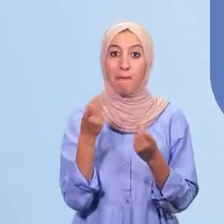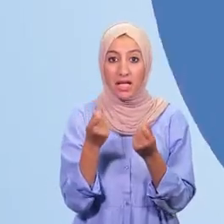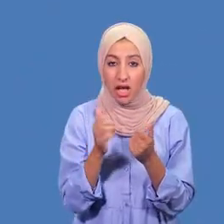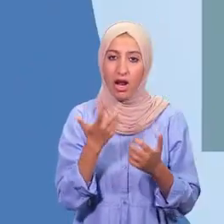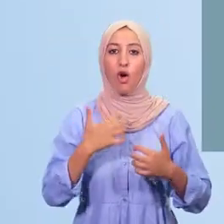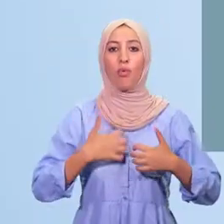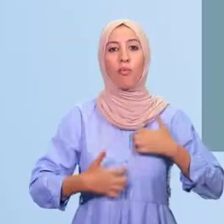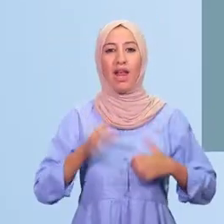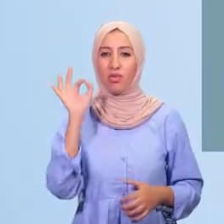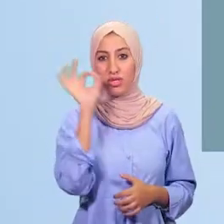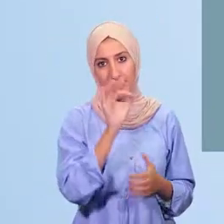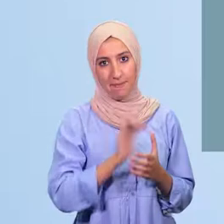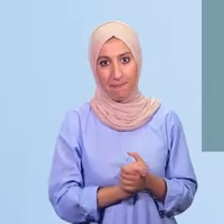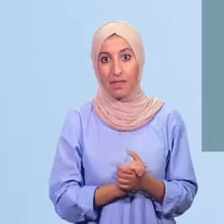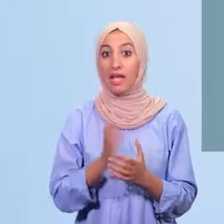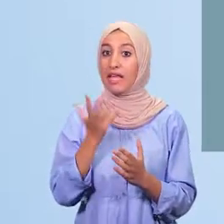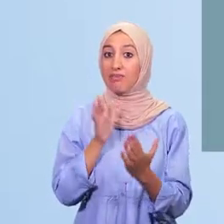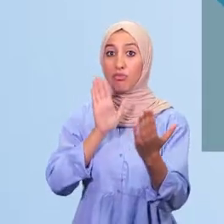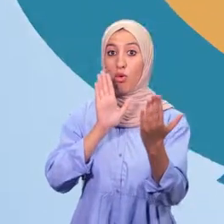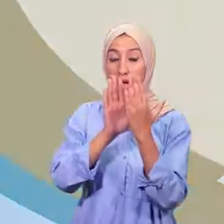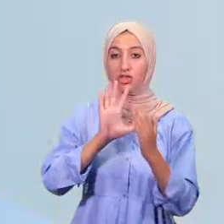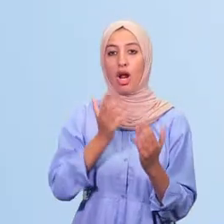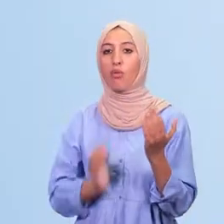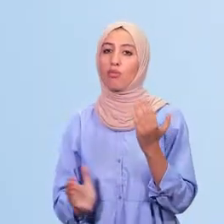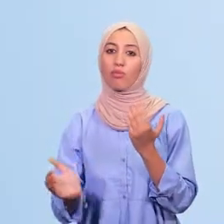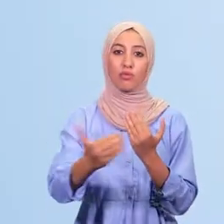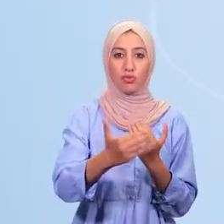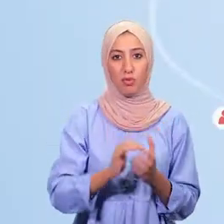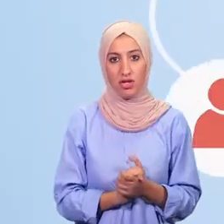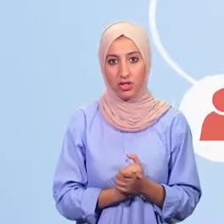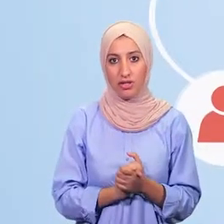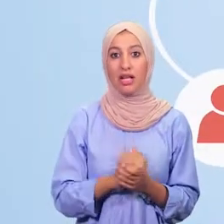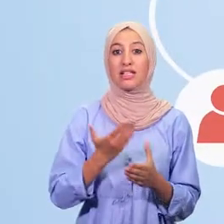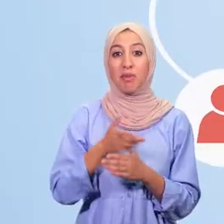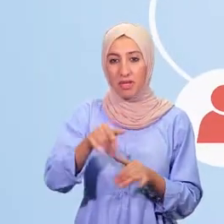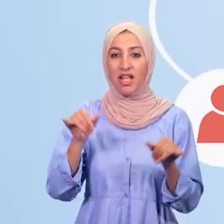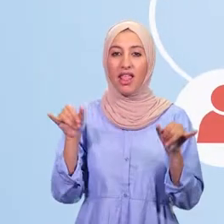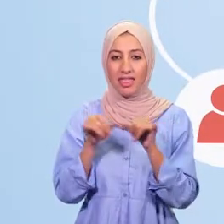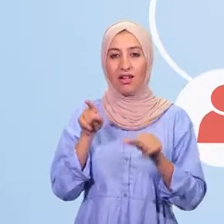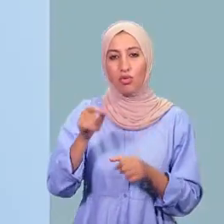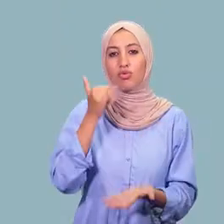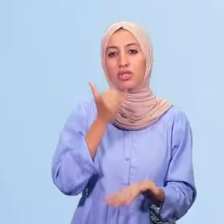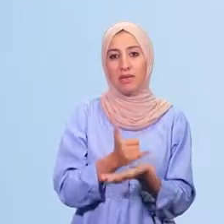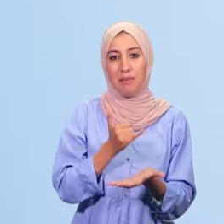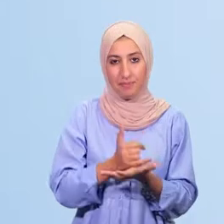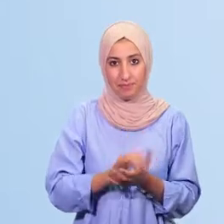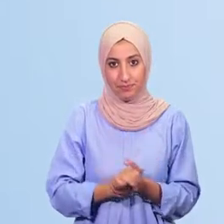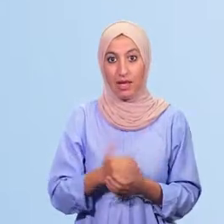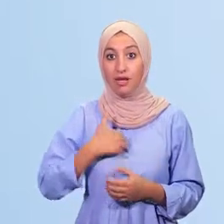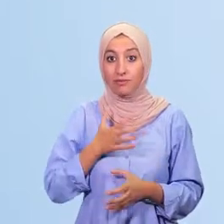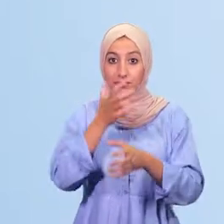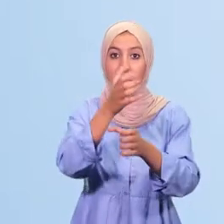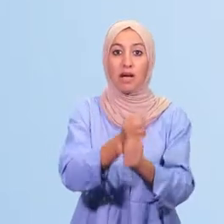والمعنوية بطريقة مباشرة أو غير مباشرة جراء تدخل تقنية المعلومات. ومن باب حماية